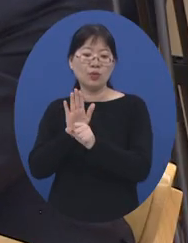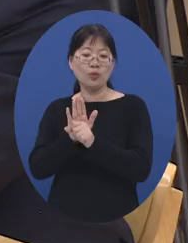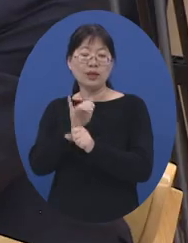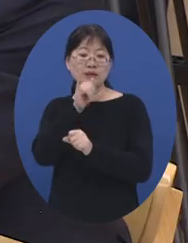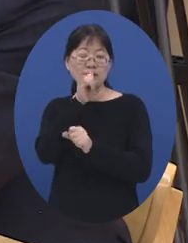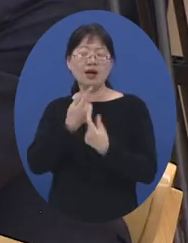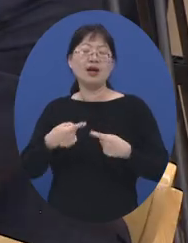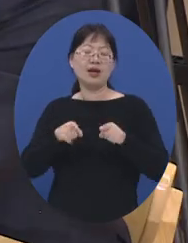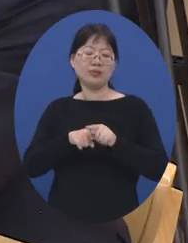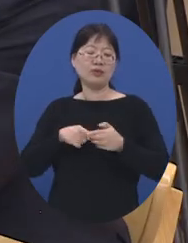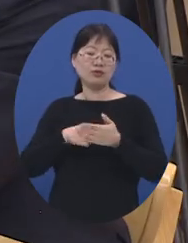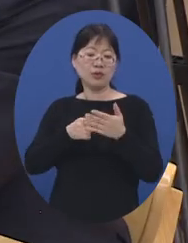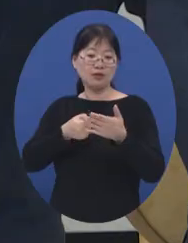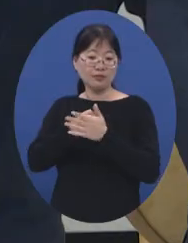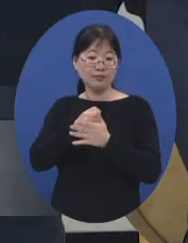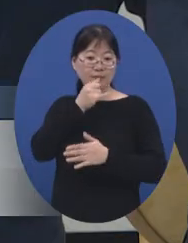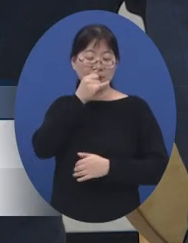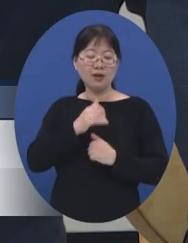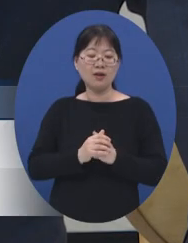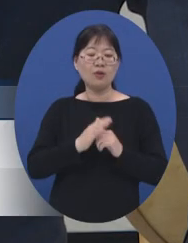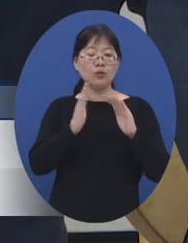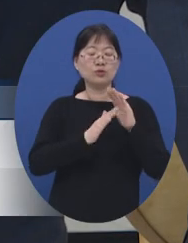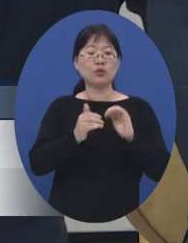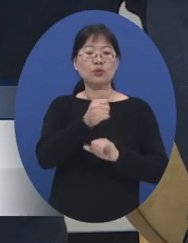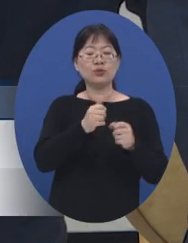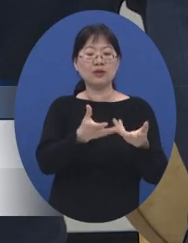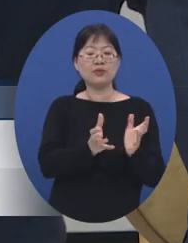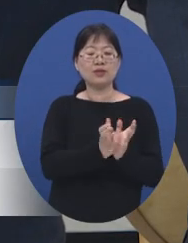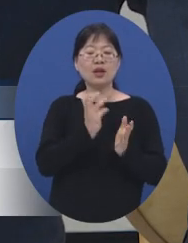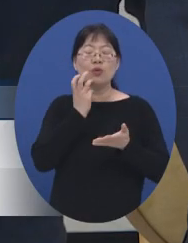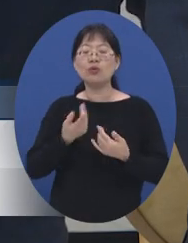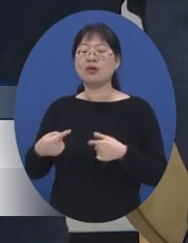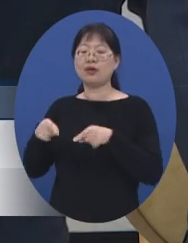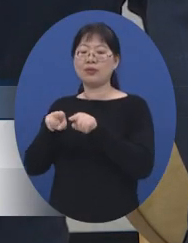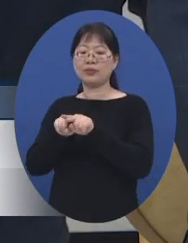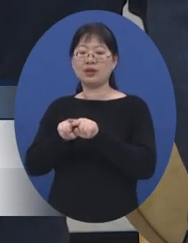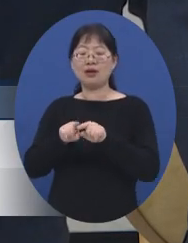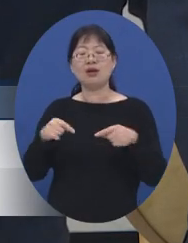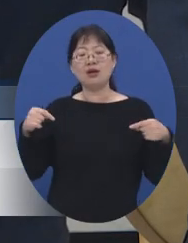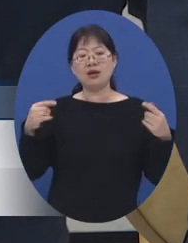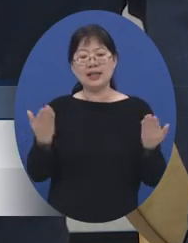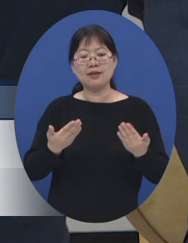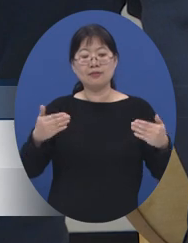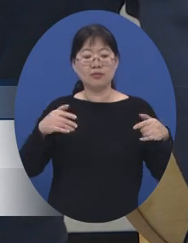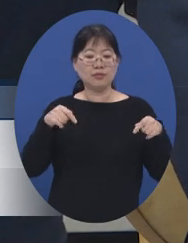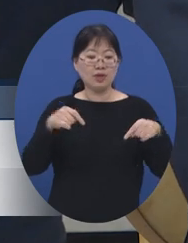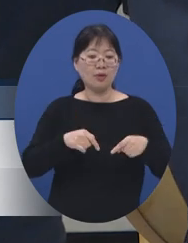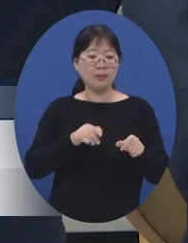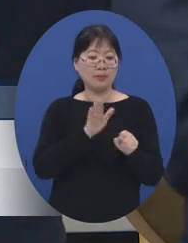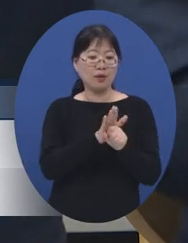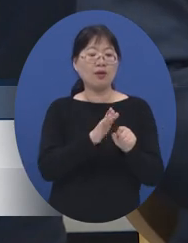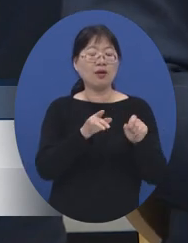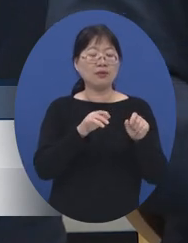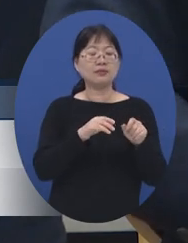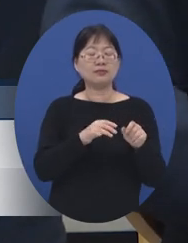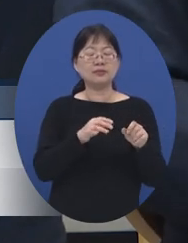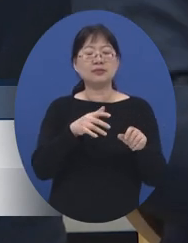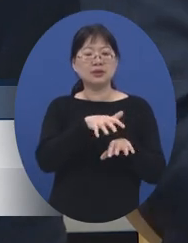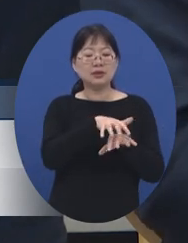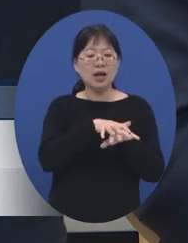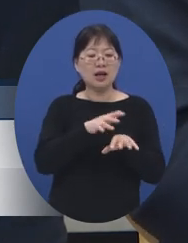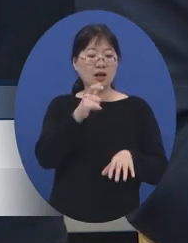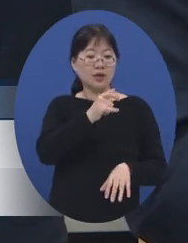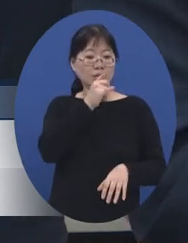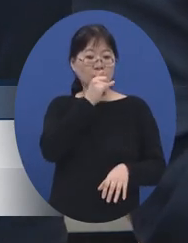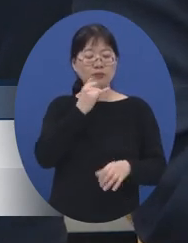함께 추진해 나가기로 했습니다. 공정위는 경기도와 함께 협업 체계를 강화하고 긴밀히 소통하며 활력이